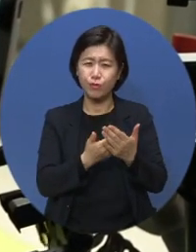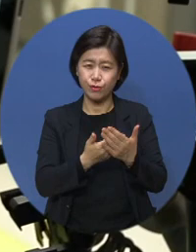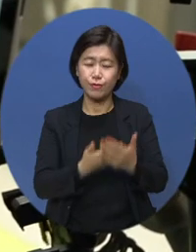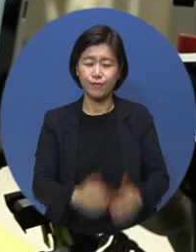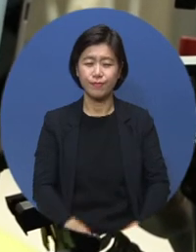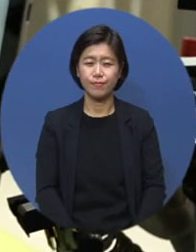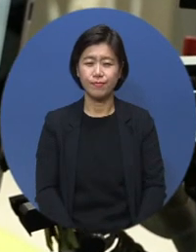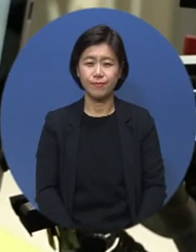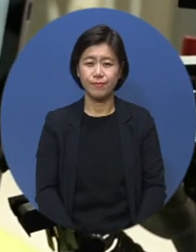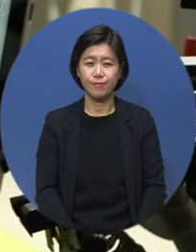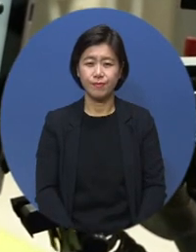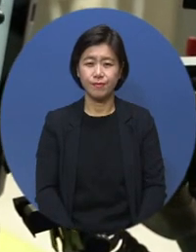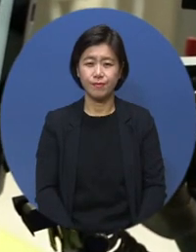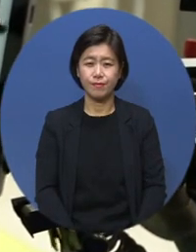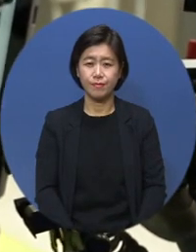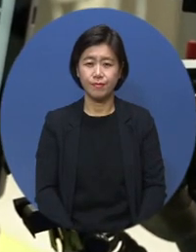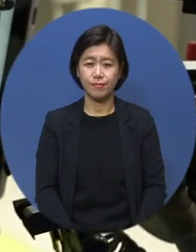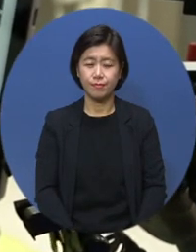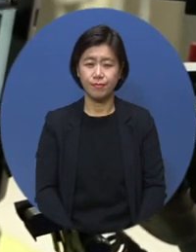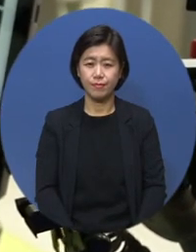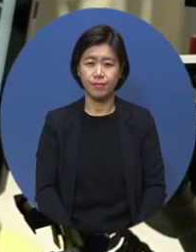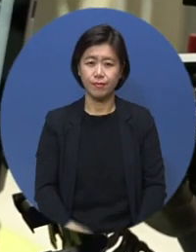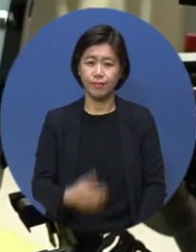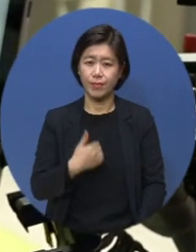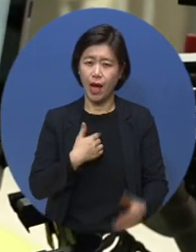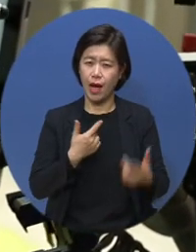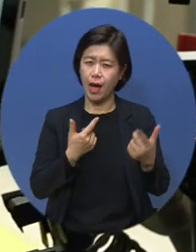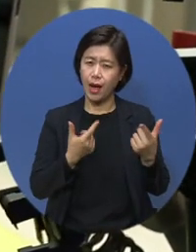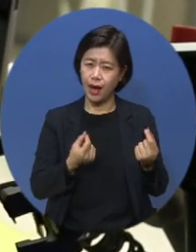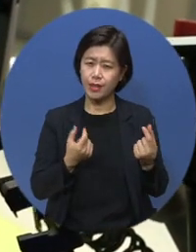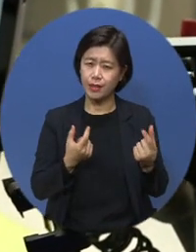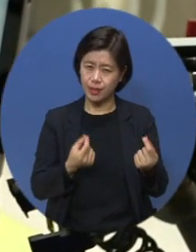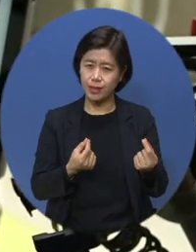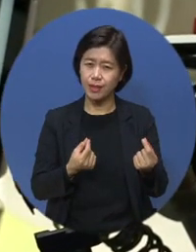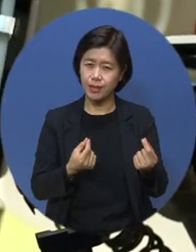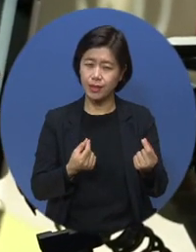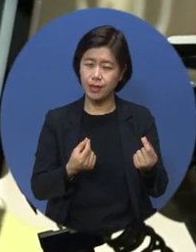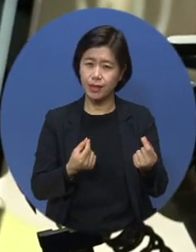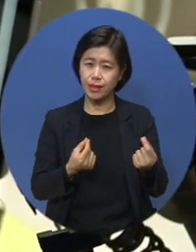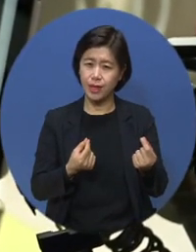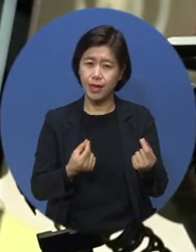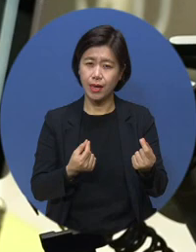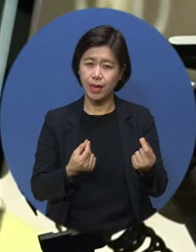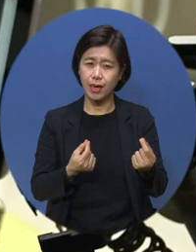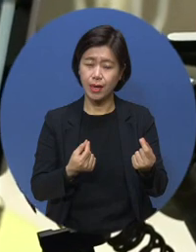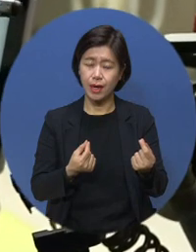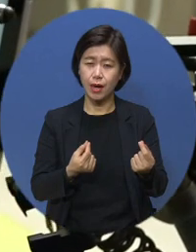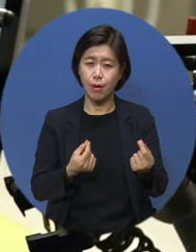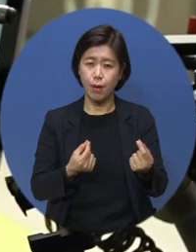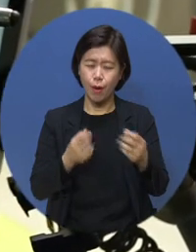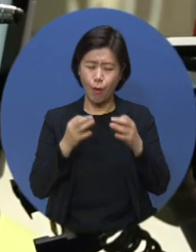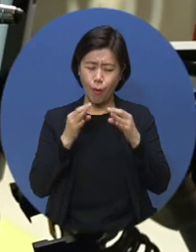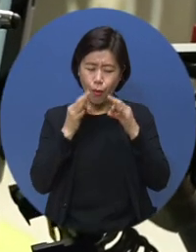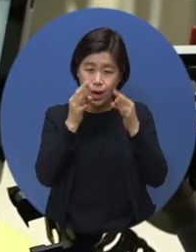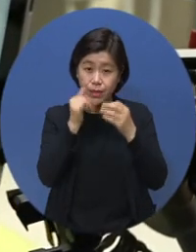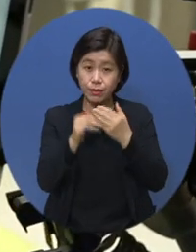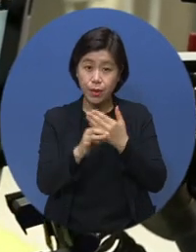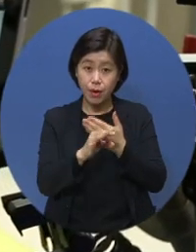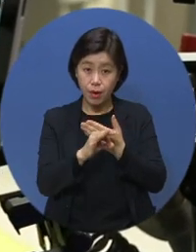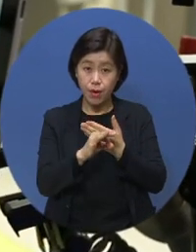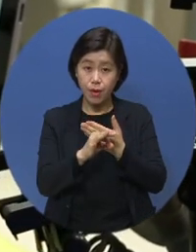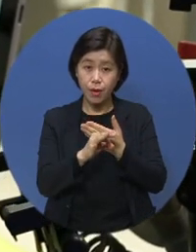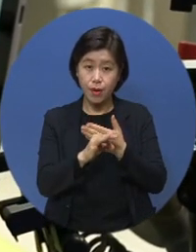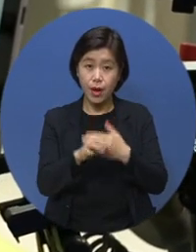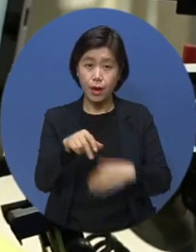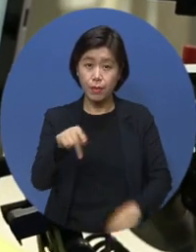아빠 이런 이왕 큼 조건 더 노력하면 같은 ppt 어도